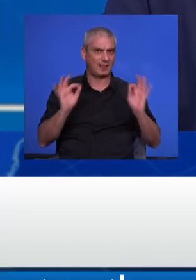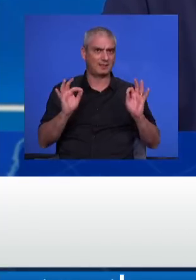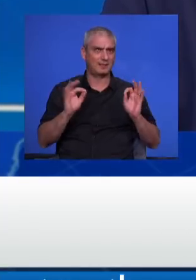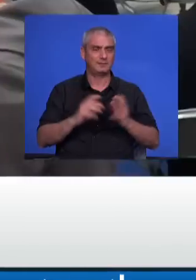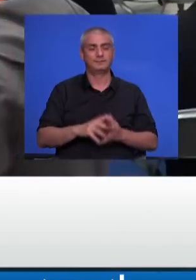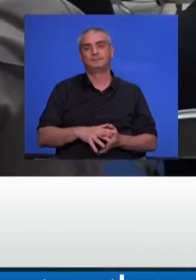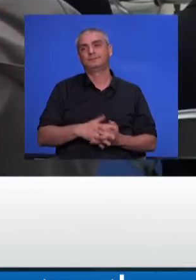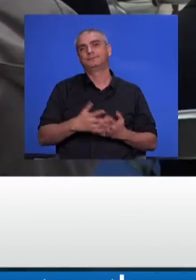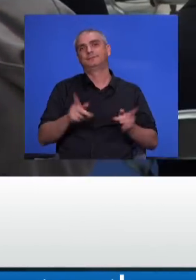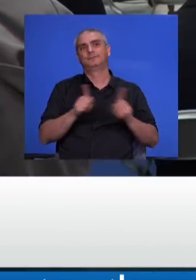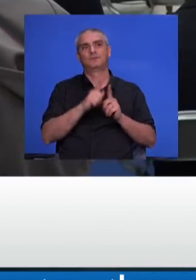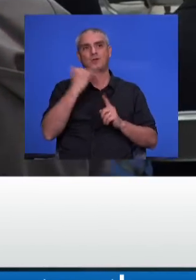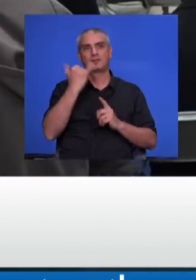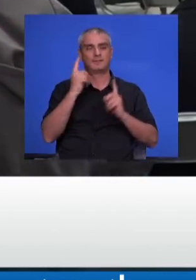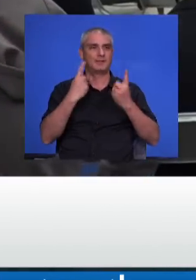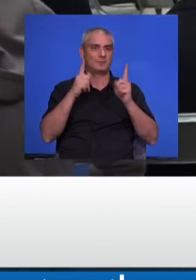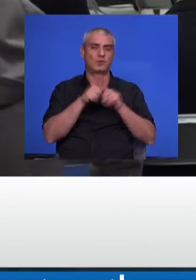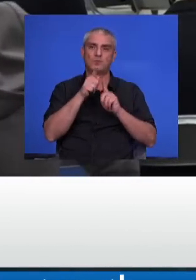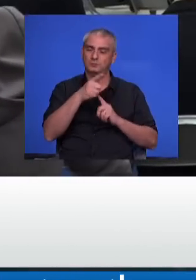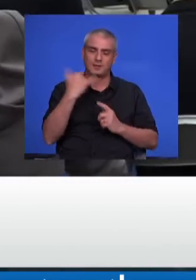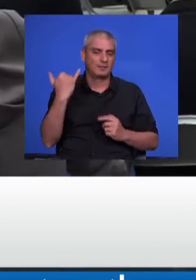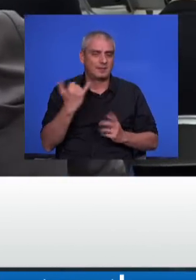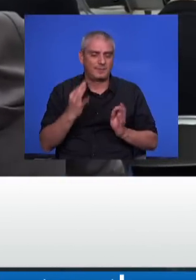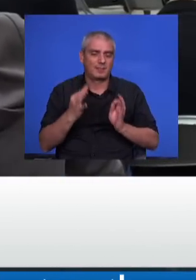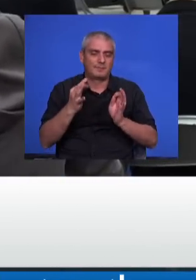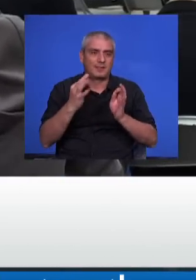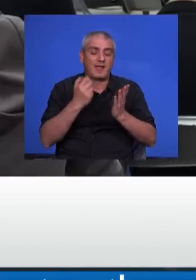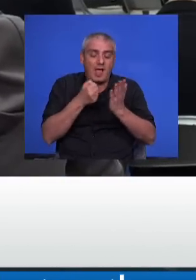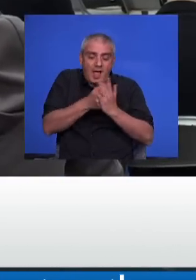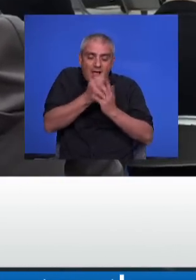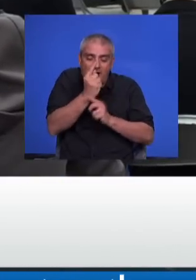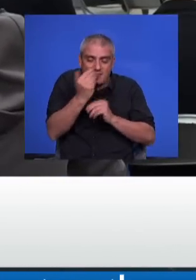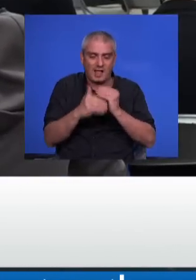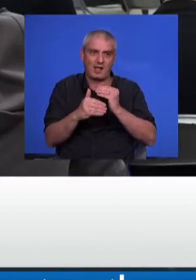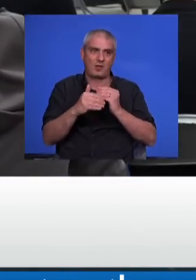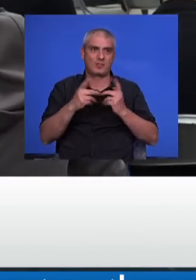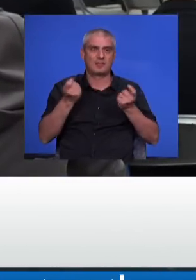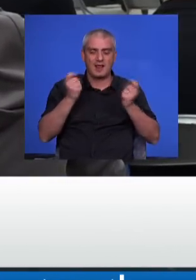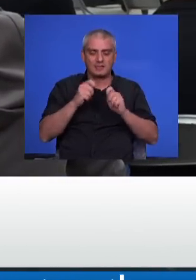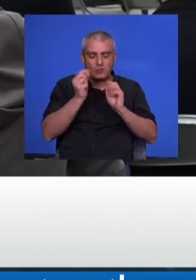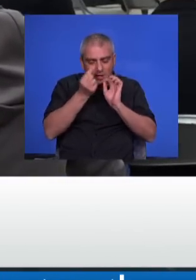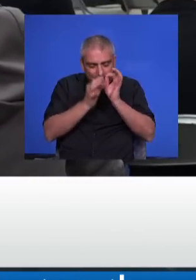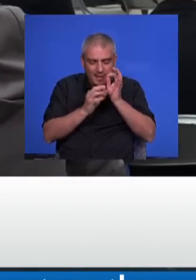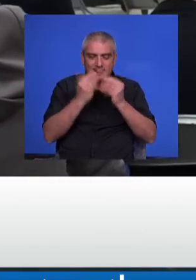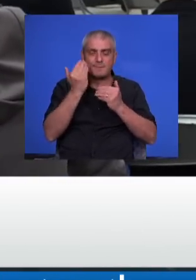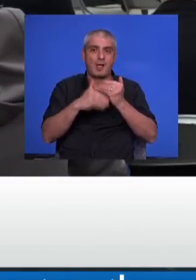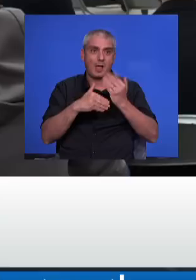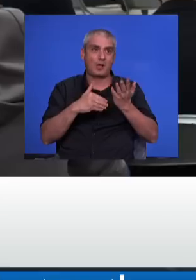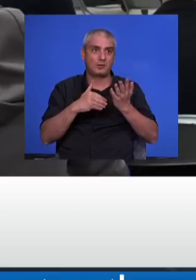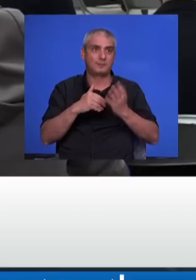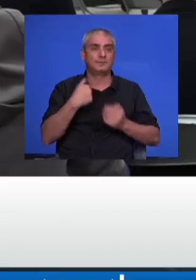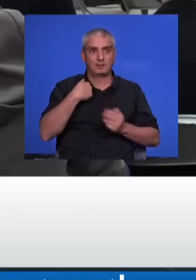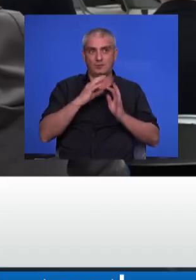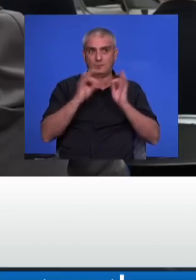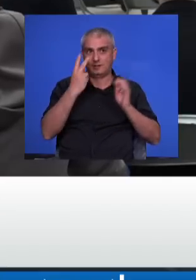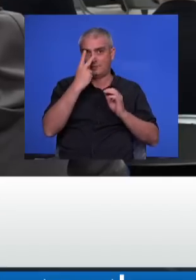אתה יודע, כמו תמיד באירועים שכאלה, זה תמיד מתעכב עד הרגע האחרון, נסגור את הפרטים האחרונים. אנחנו מתחילים לראות